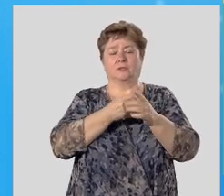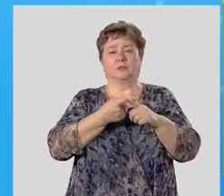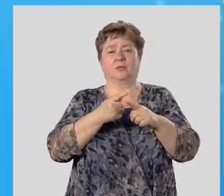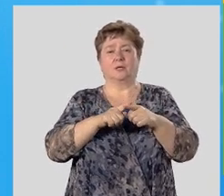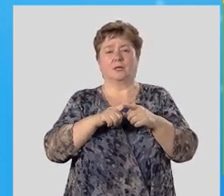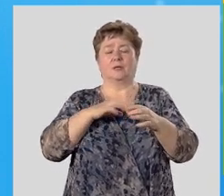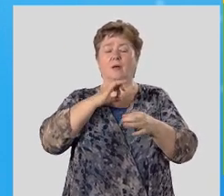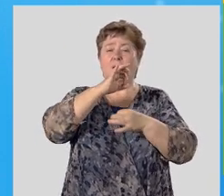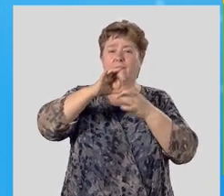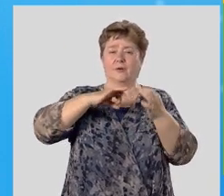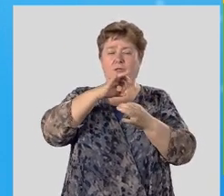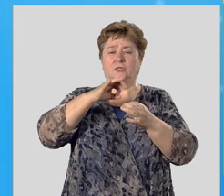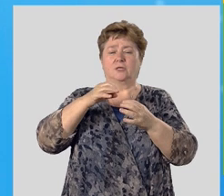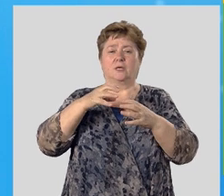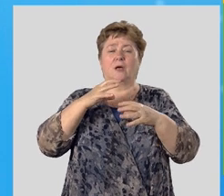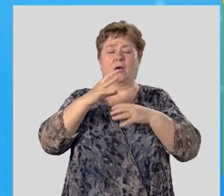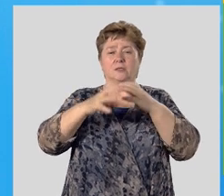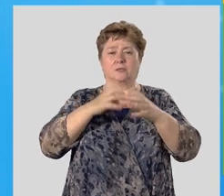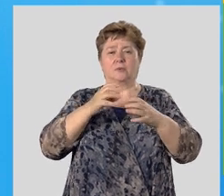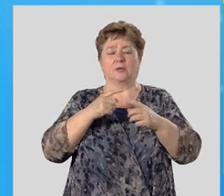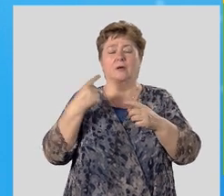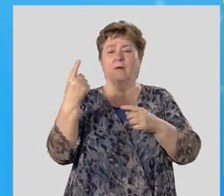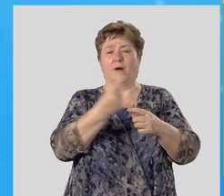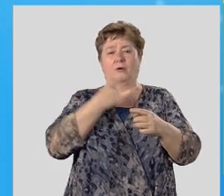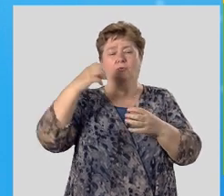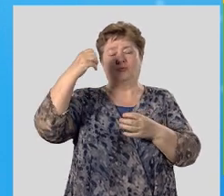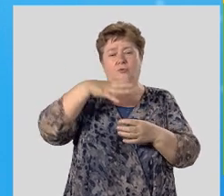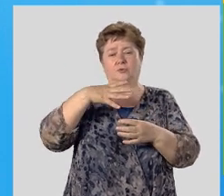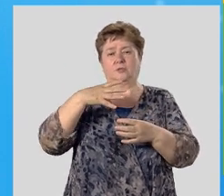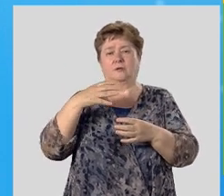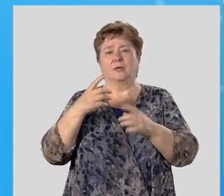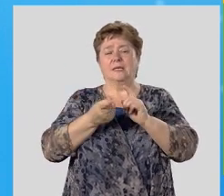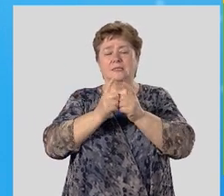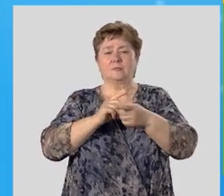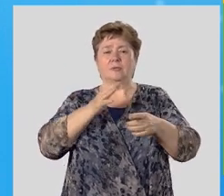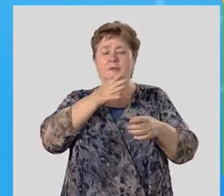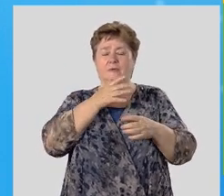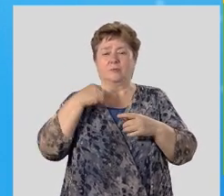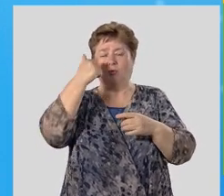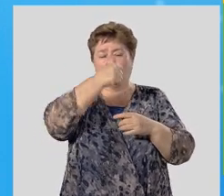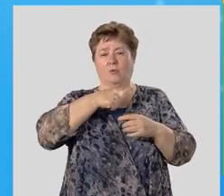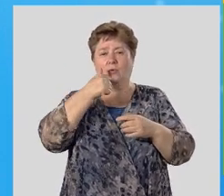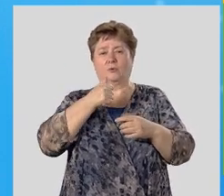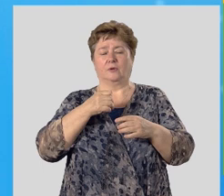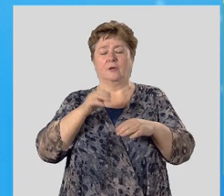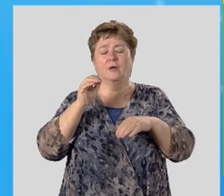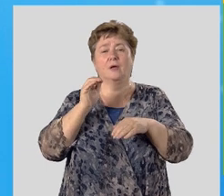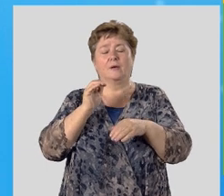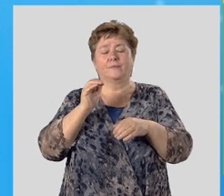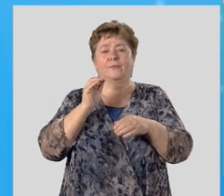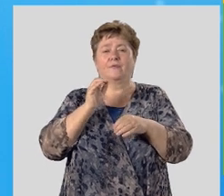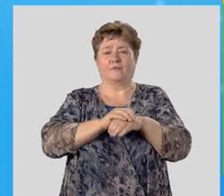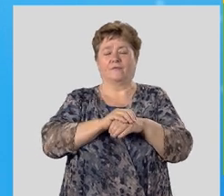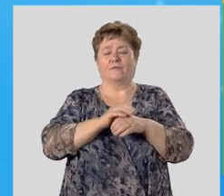Это вращение Земли вокруг Солнца, смены времен года, фазы